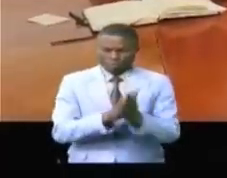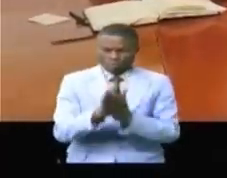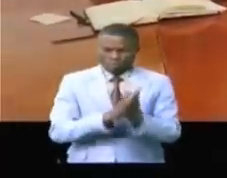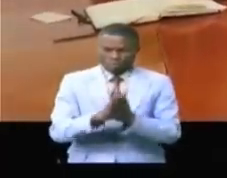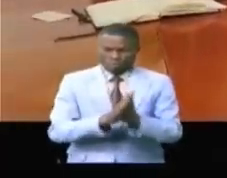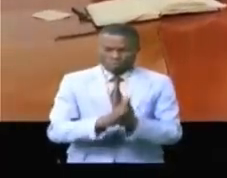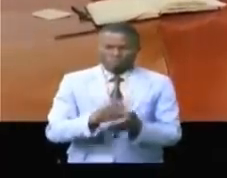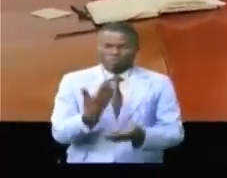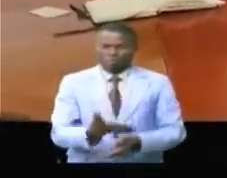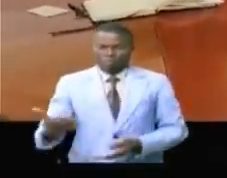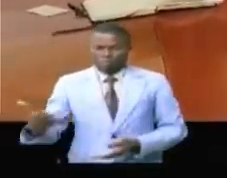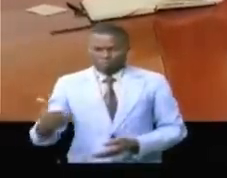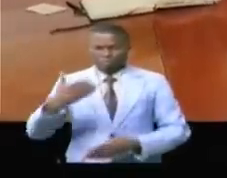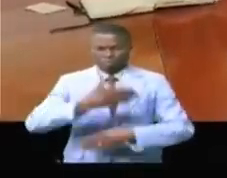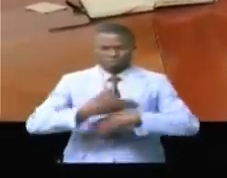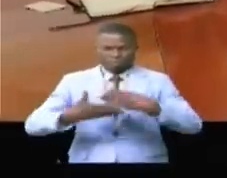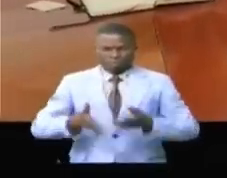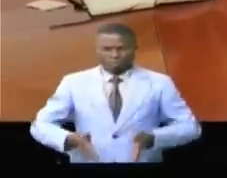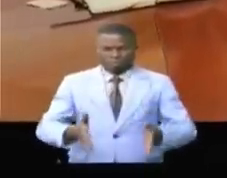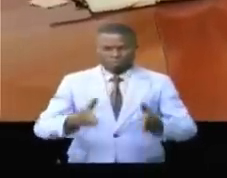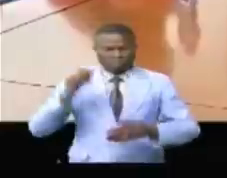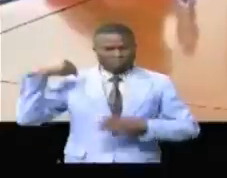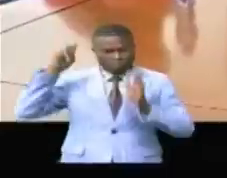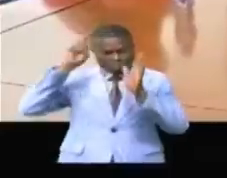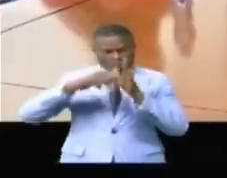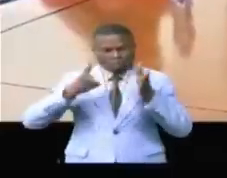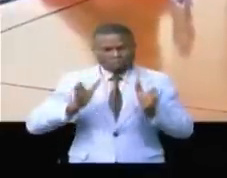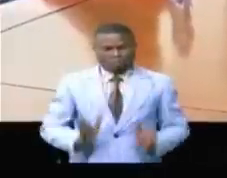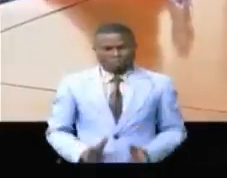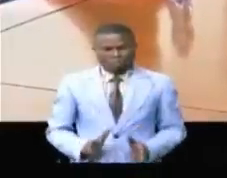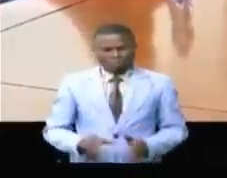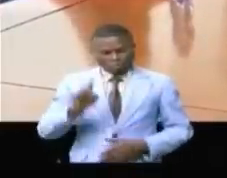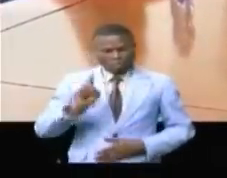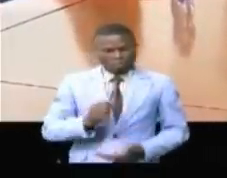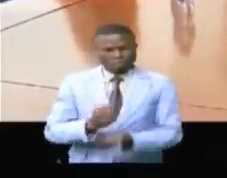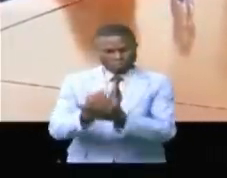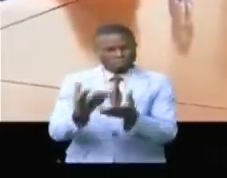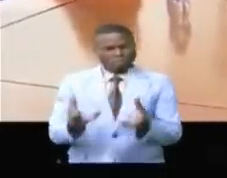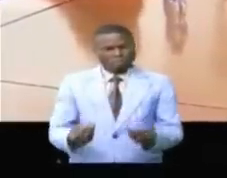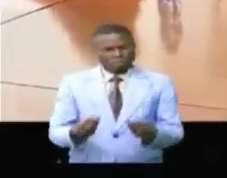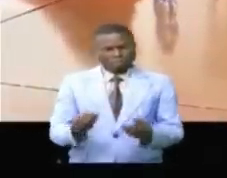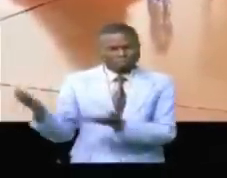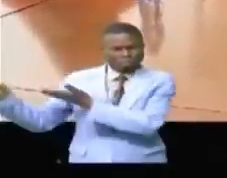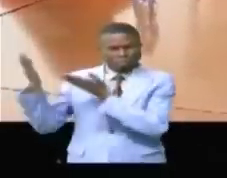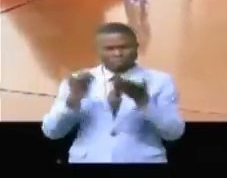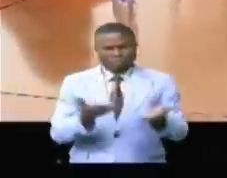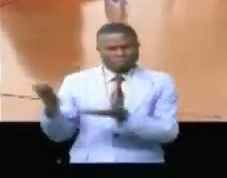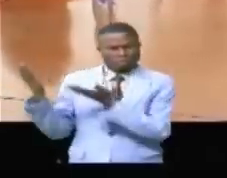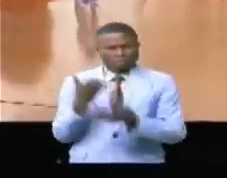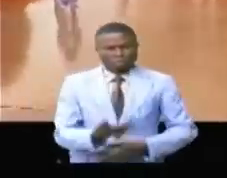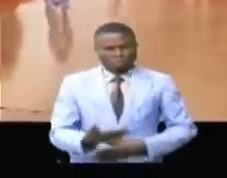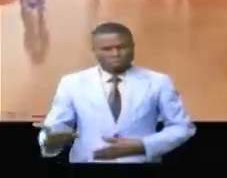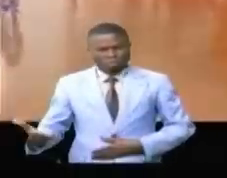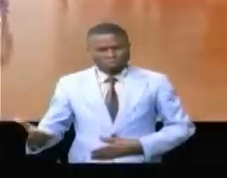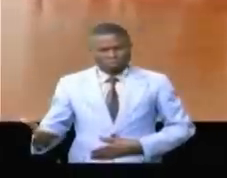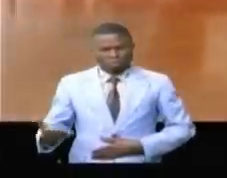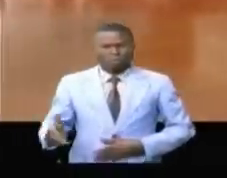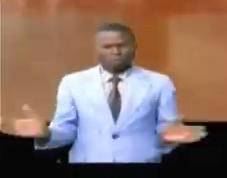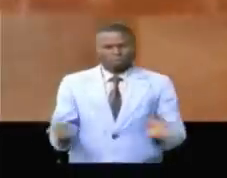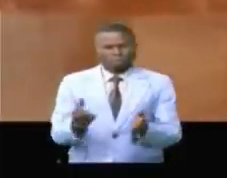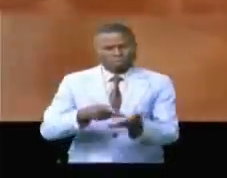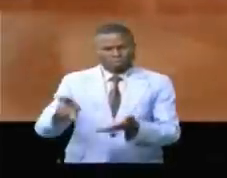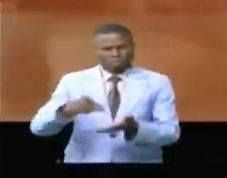des équipements en infrastructure. Le gouvernement congolais devra faciliter l'importation des équipements par l'exonération